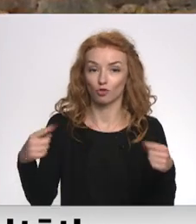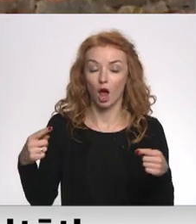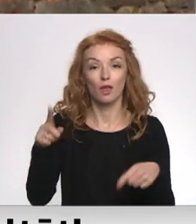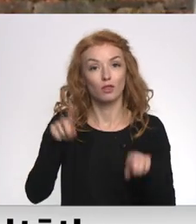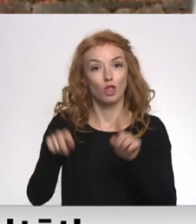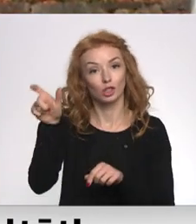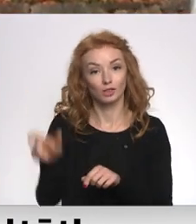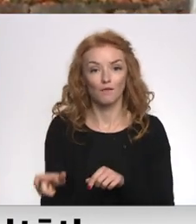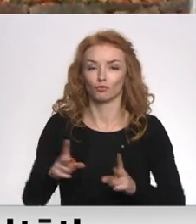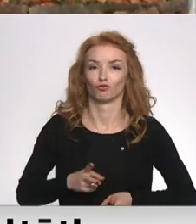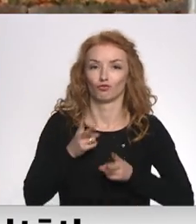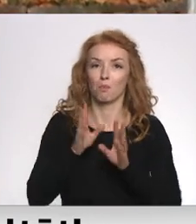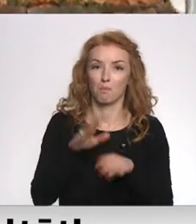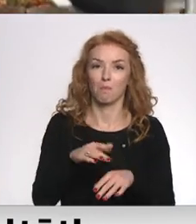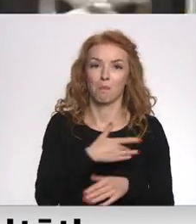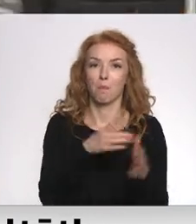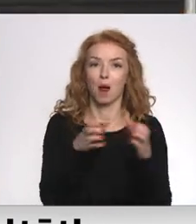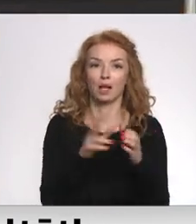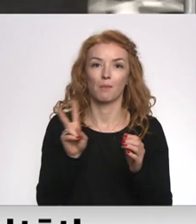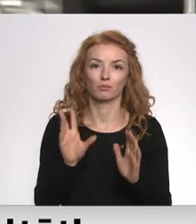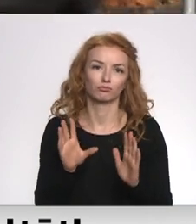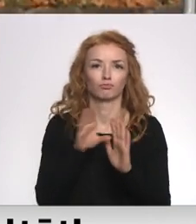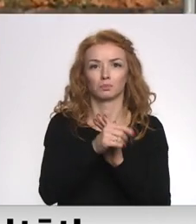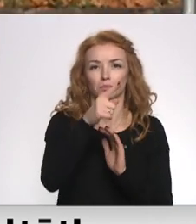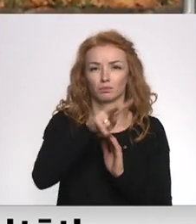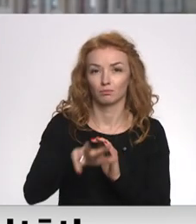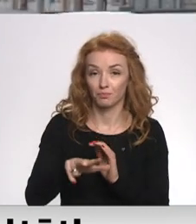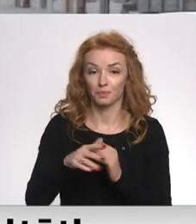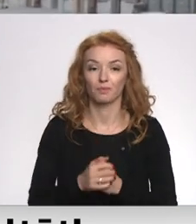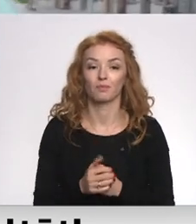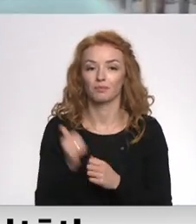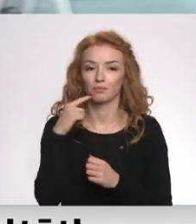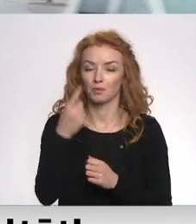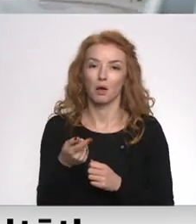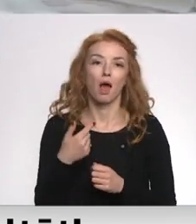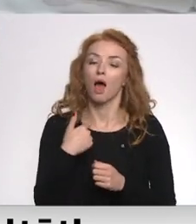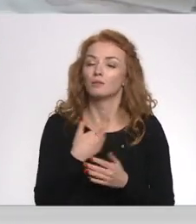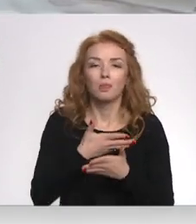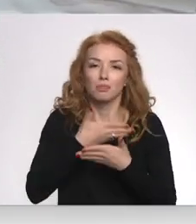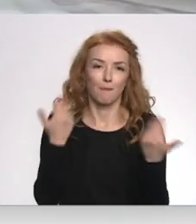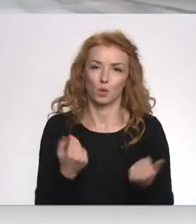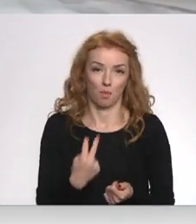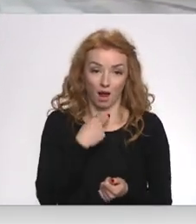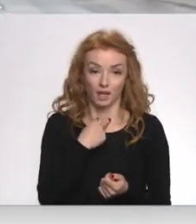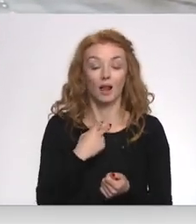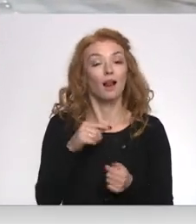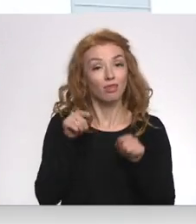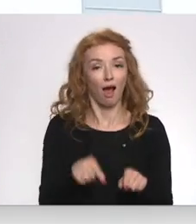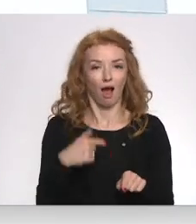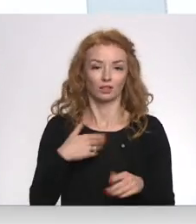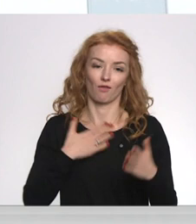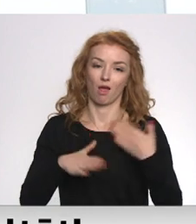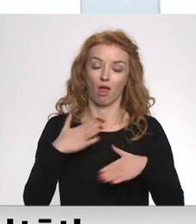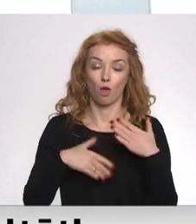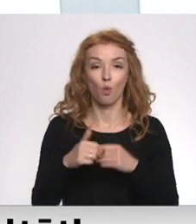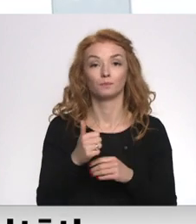ir gandrīz par partijām, kas ierindojušās pirmajās vietās. Man nebija pārsteigums, ir tā, kā es gribēju.